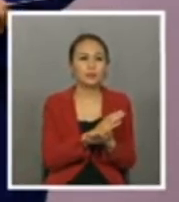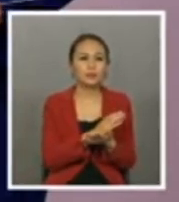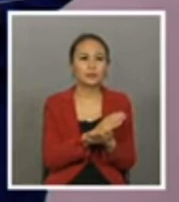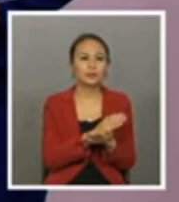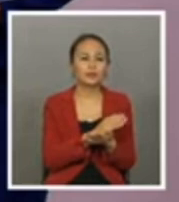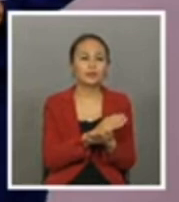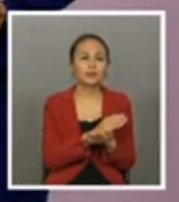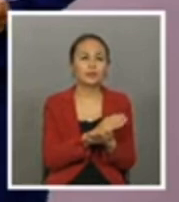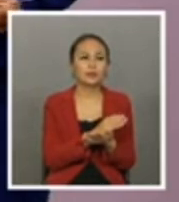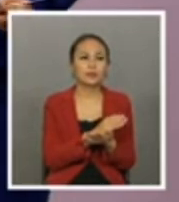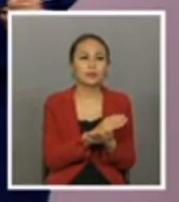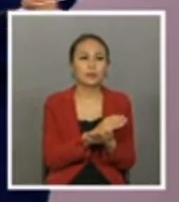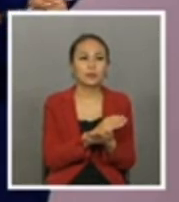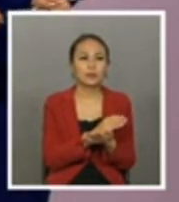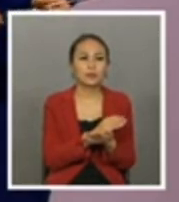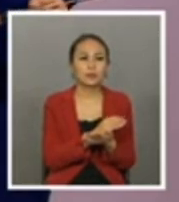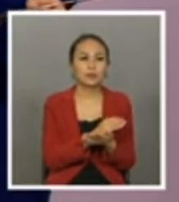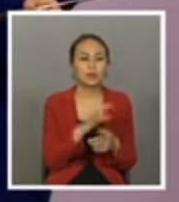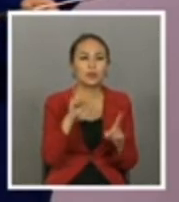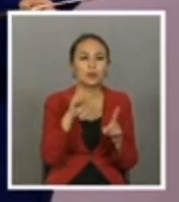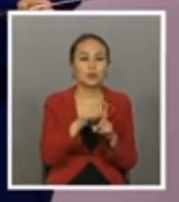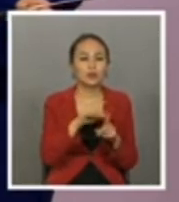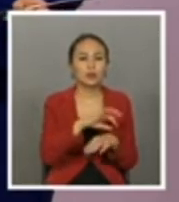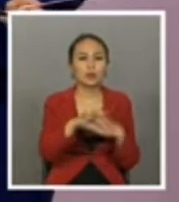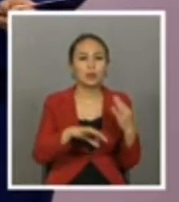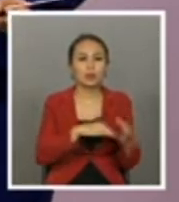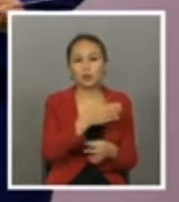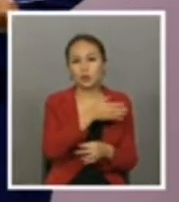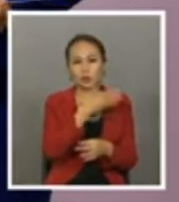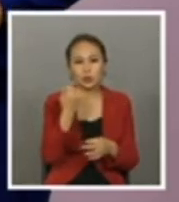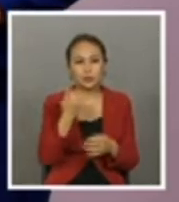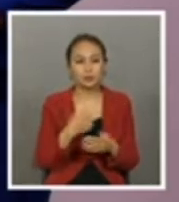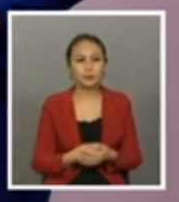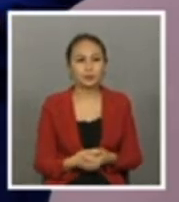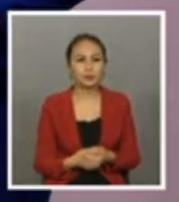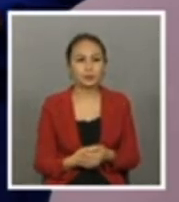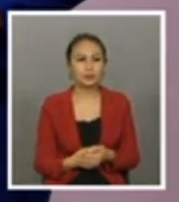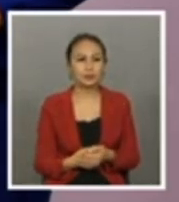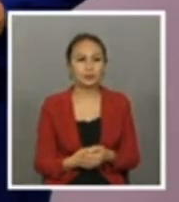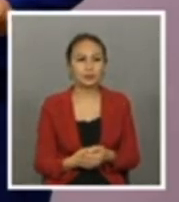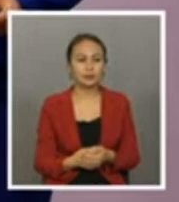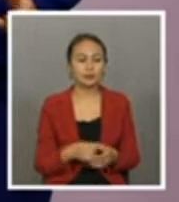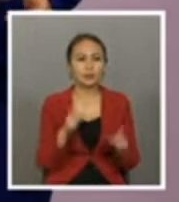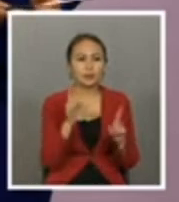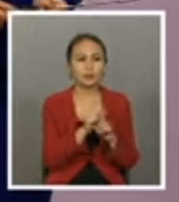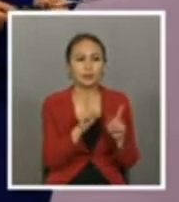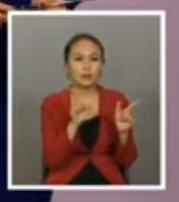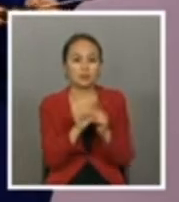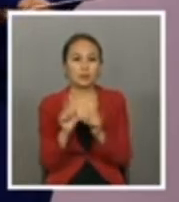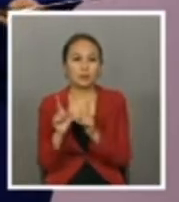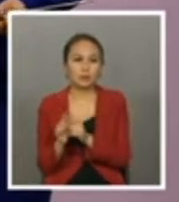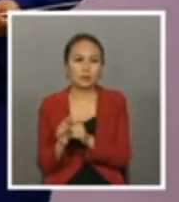Жоқ балалар, бұл сөзде артық сөз жоқ. Өйткені бұл сөздер түбірлес сөздер.